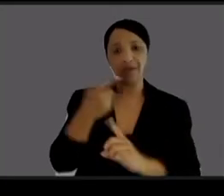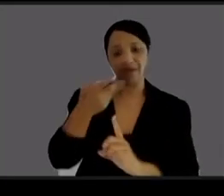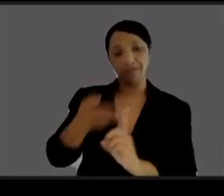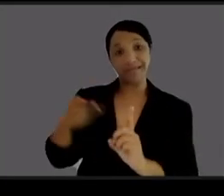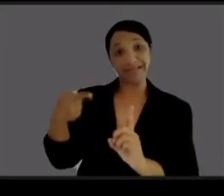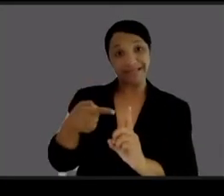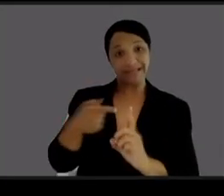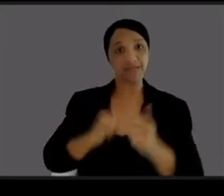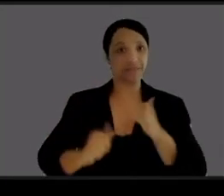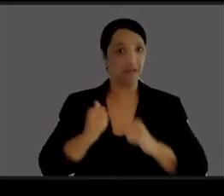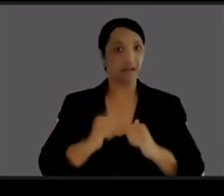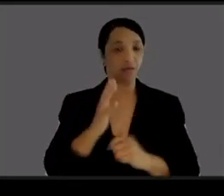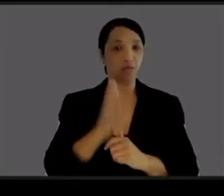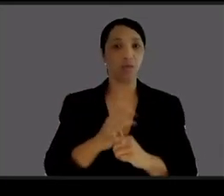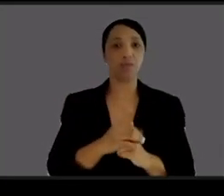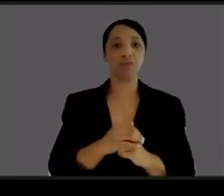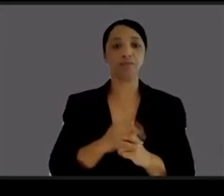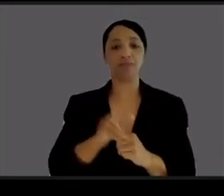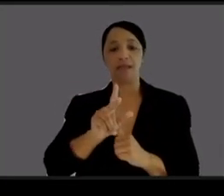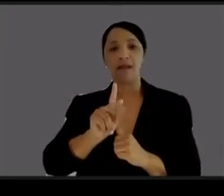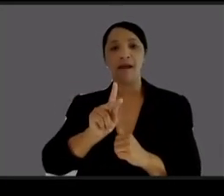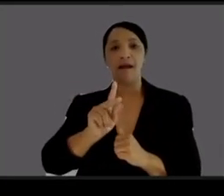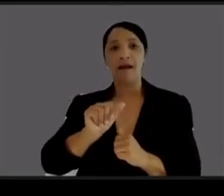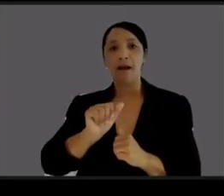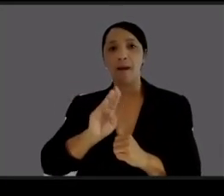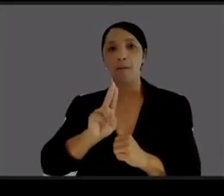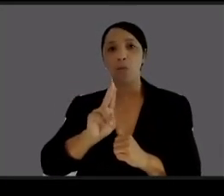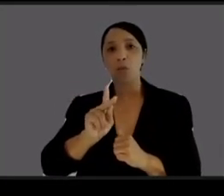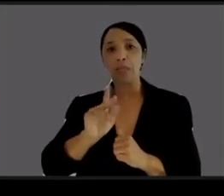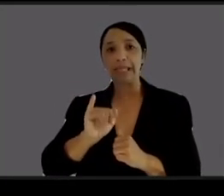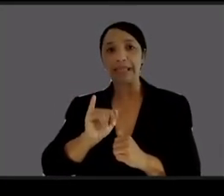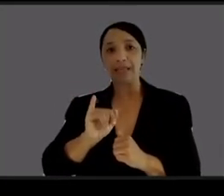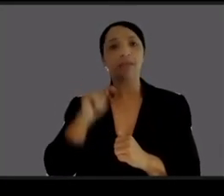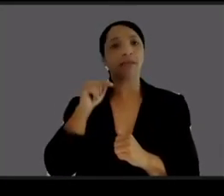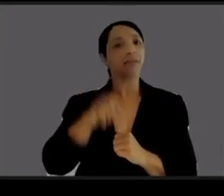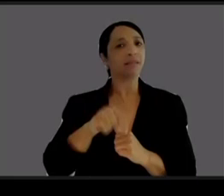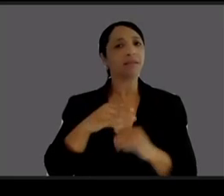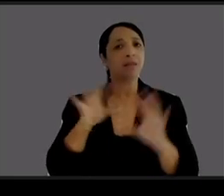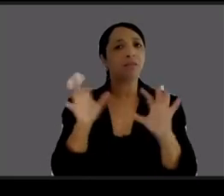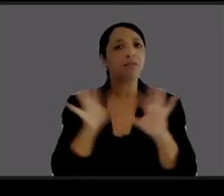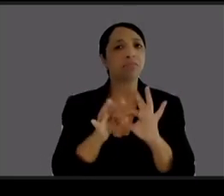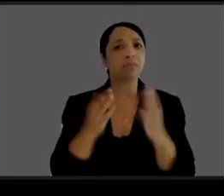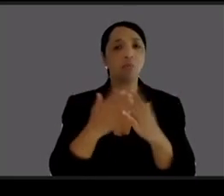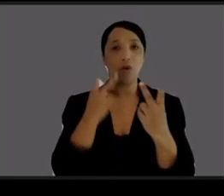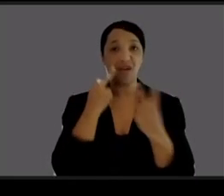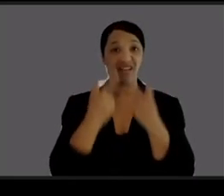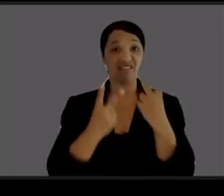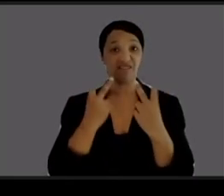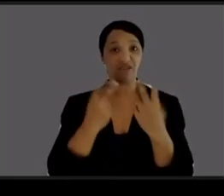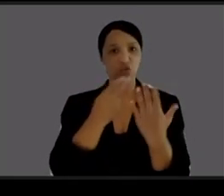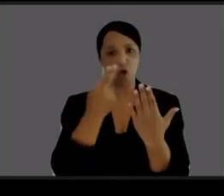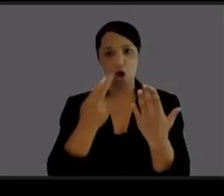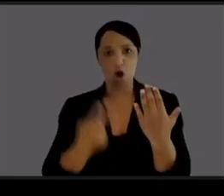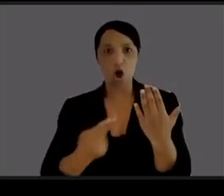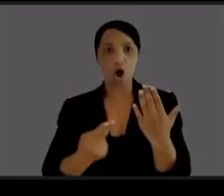مسرحيه كابوكي وهي مسرحيه تاتي من الفلكلور